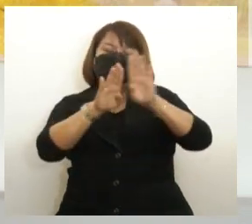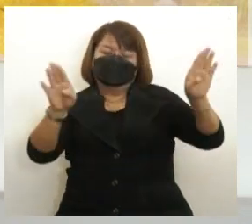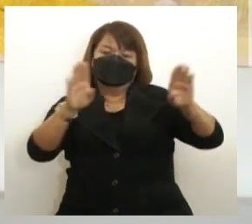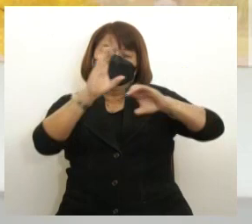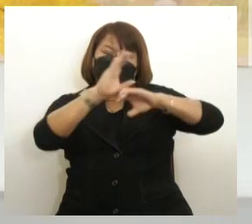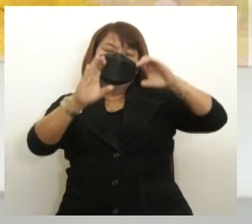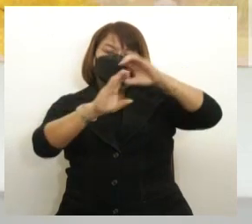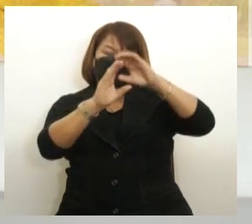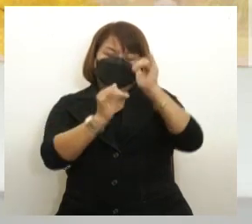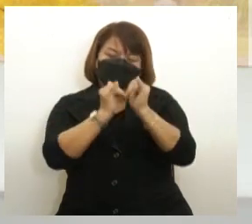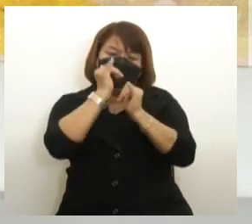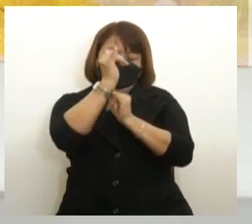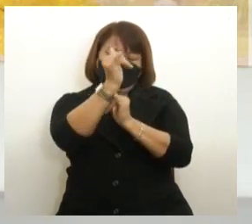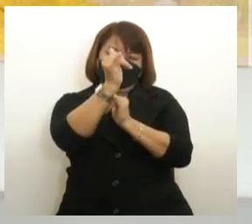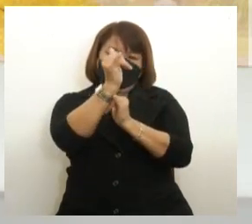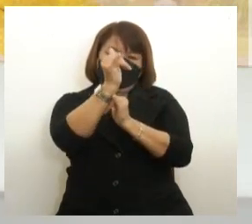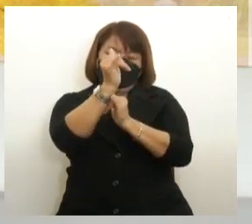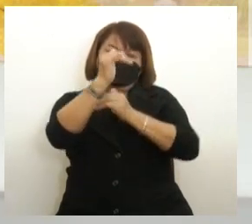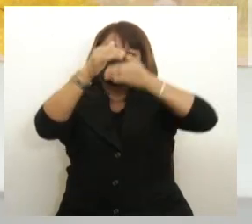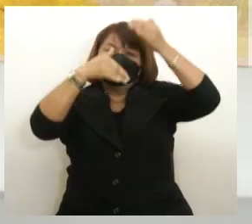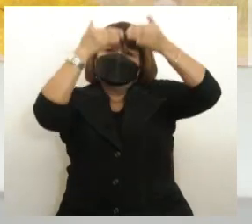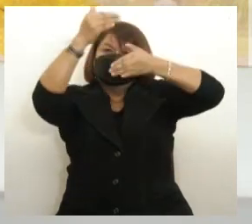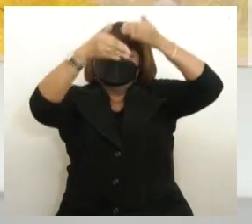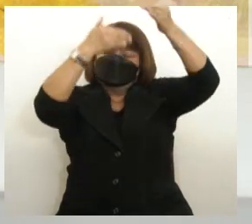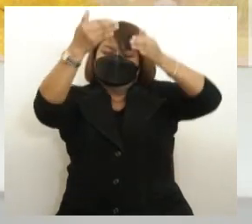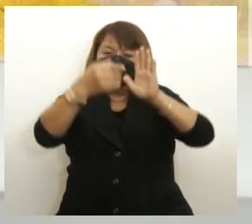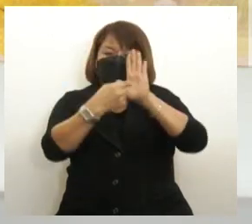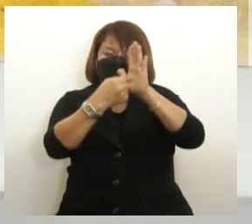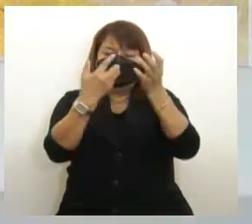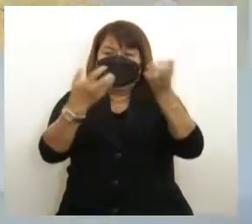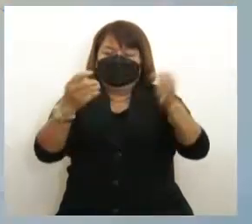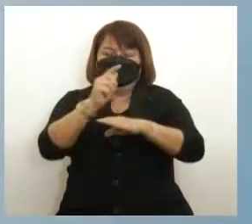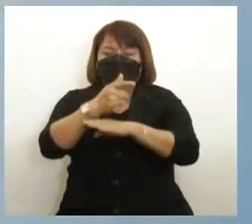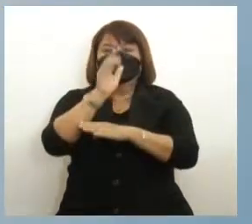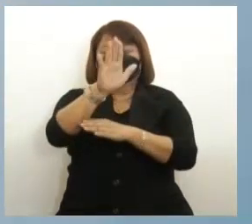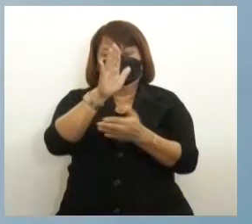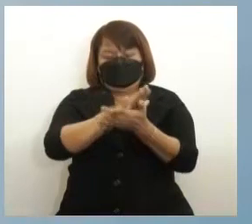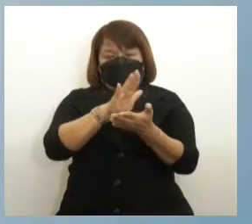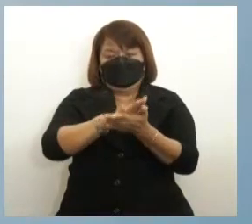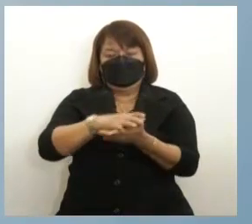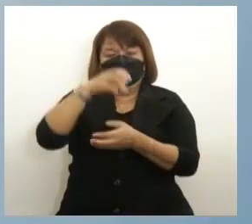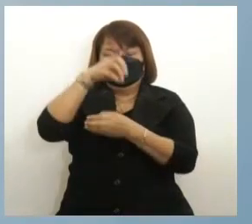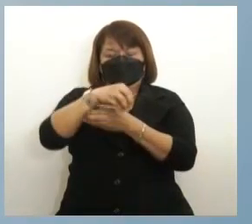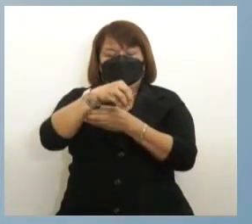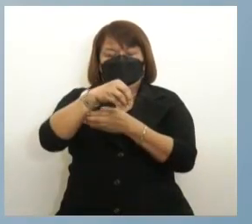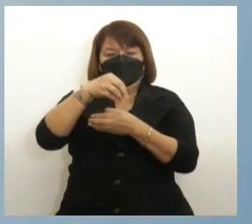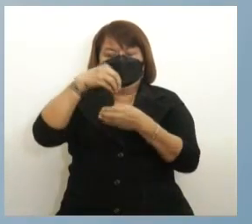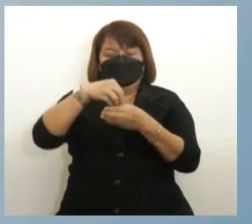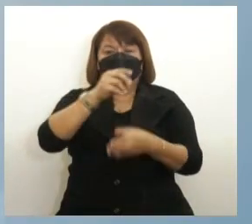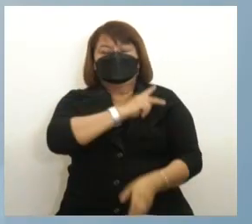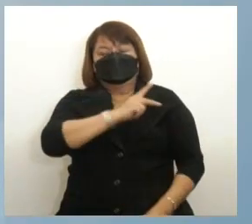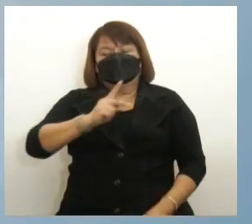รศการชมนิทรรศการการแสดงผลงานของโรงเรียนในพระราชาในพระ